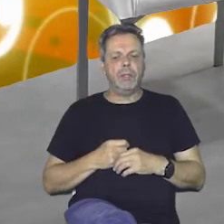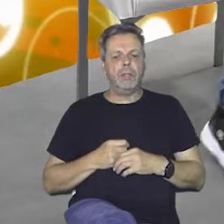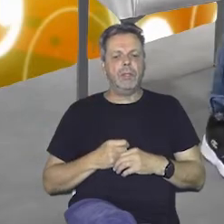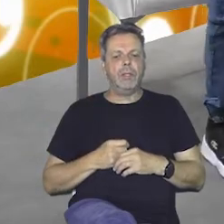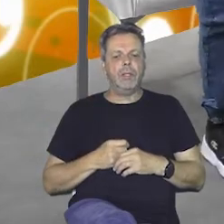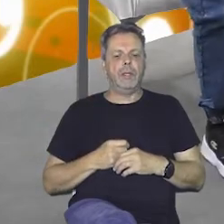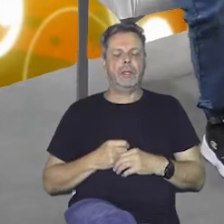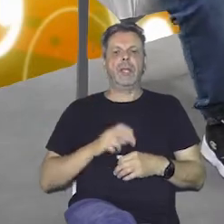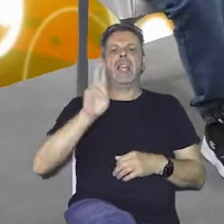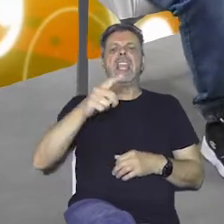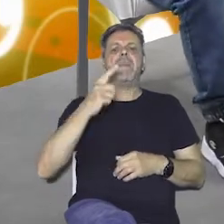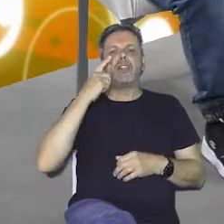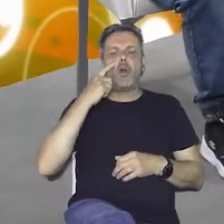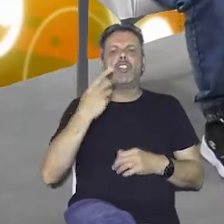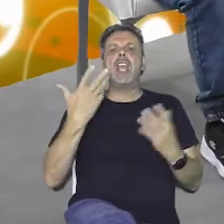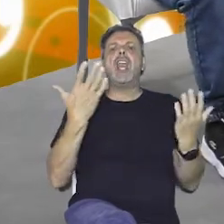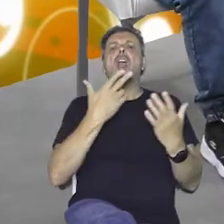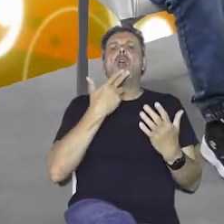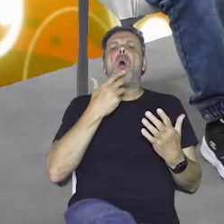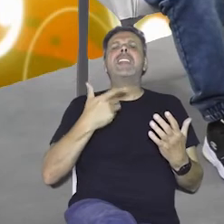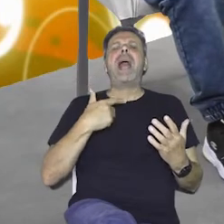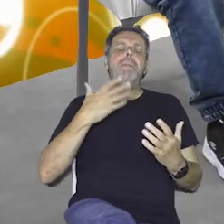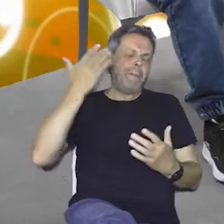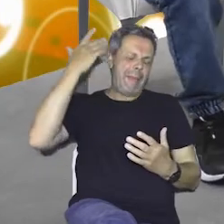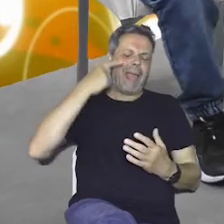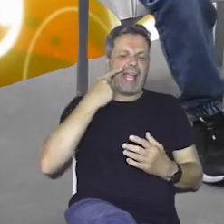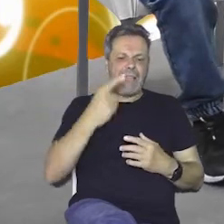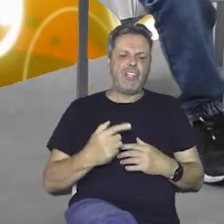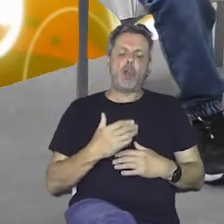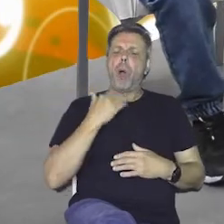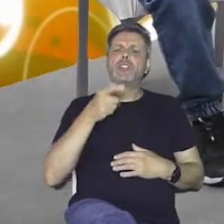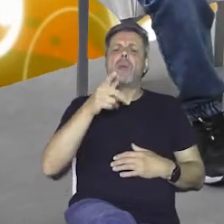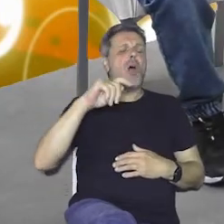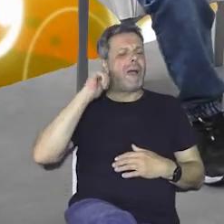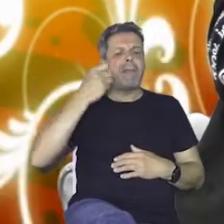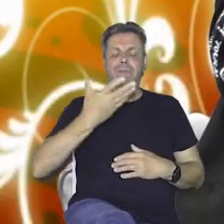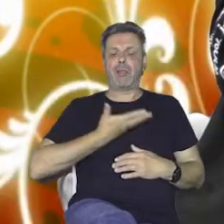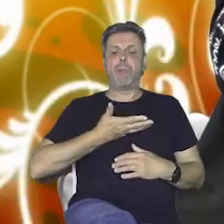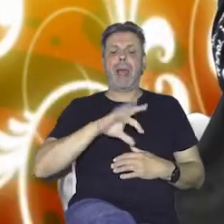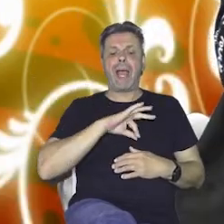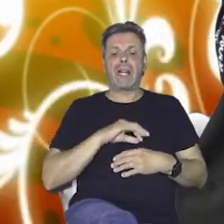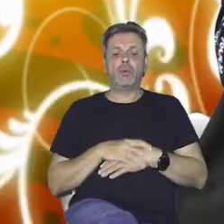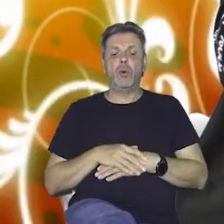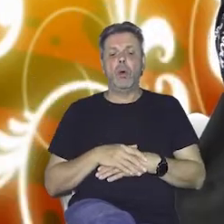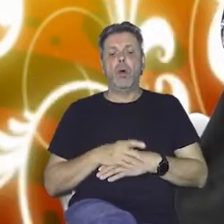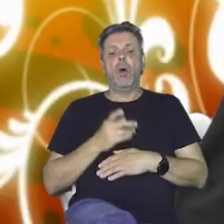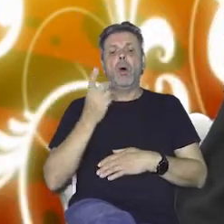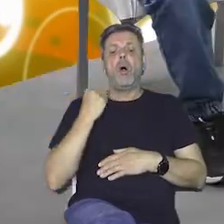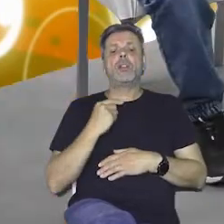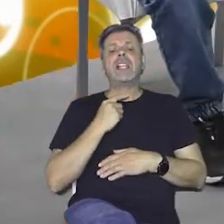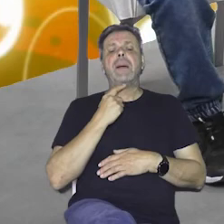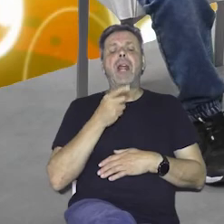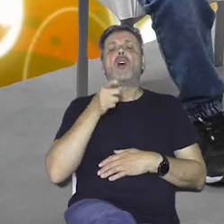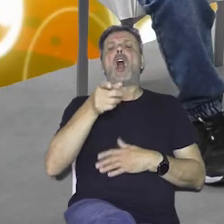okay. Ti imaš oči koje sam nekada viđao. Ajde, i molim. S obzirom da je ta pjesma dobila nagradu, onda Petre, sam rekao da te, ona